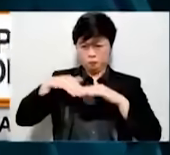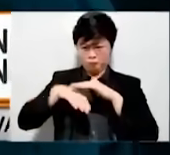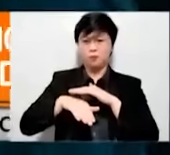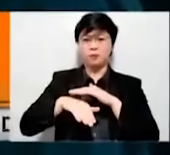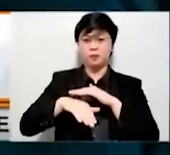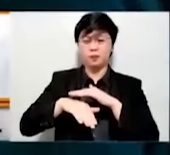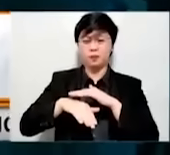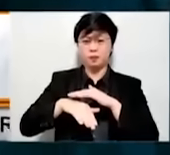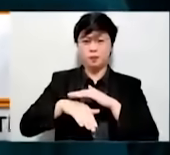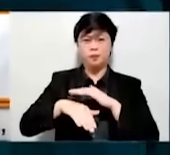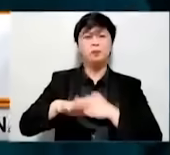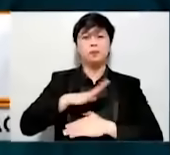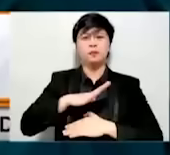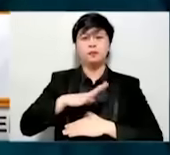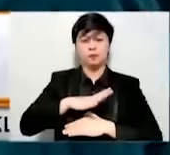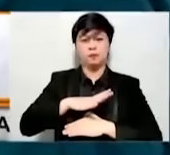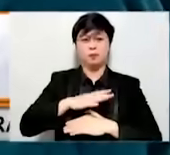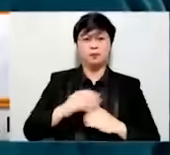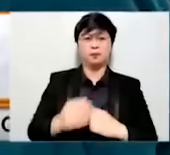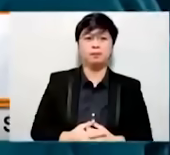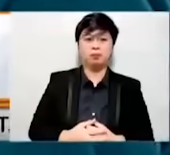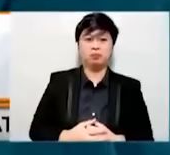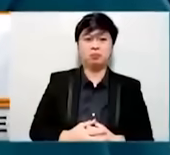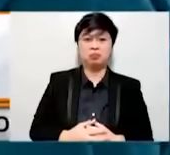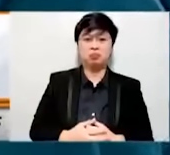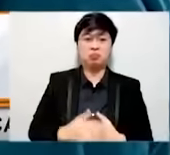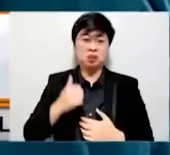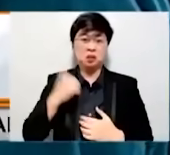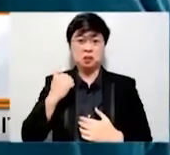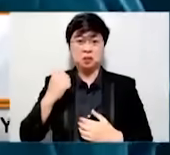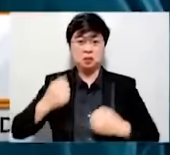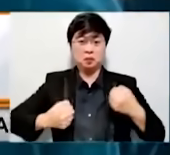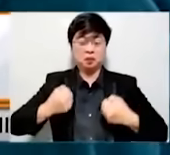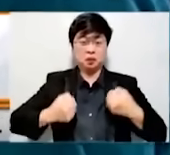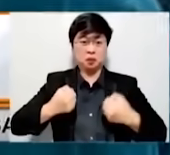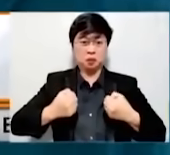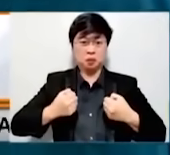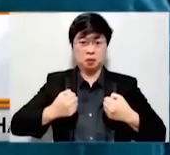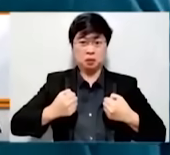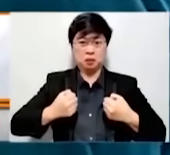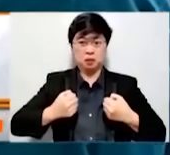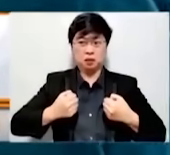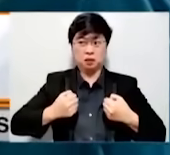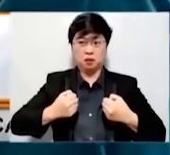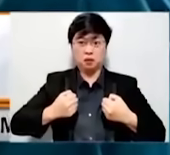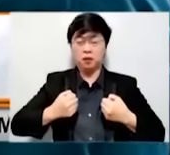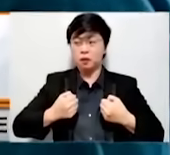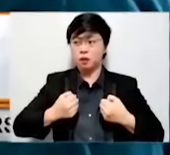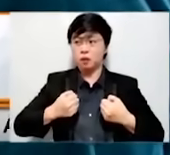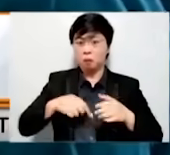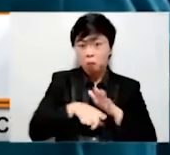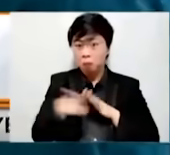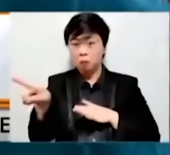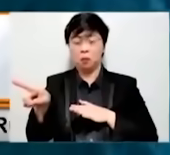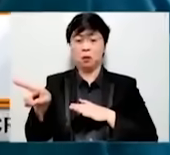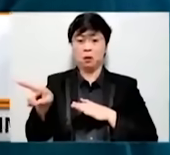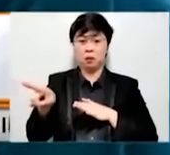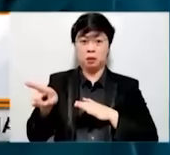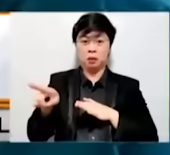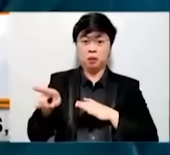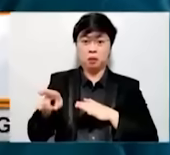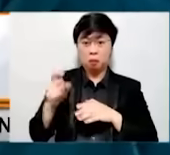yung ibang mga driver eh, hindi pa nakakababa na andar na agad. Ito maganda. Tapos eh, ano